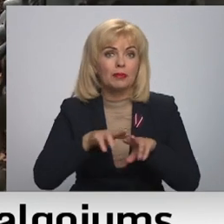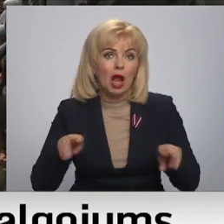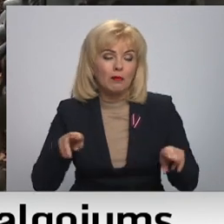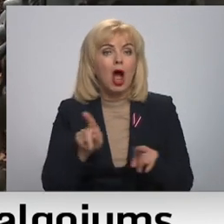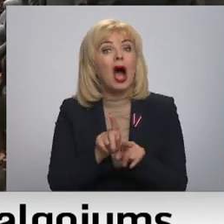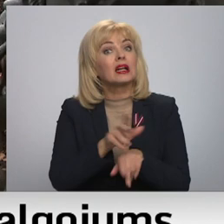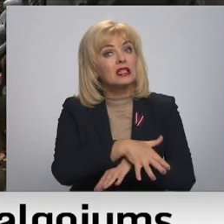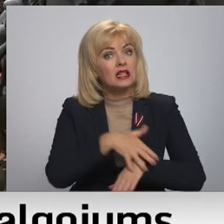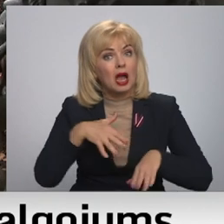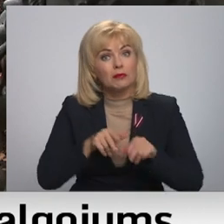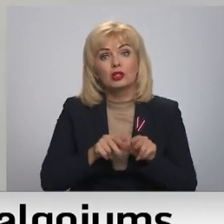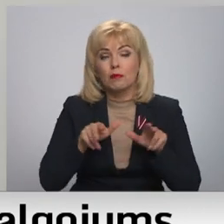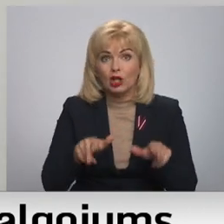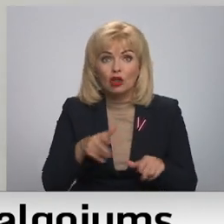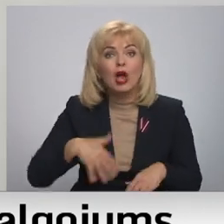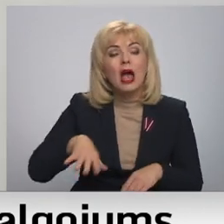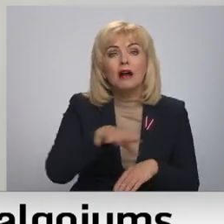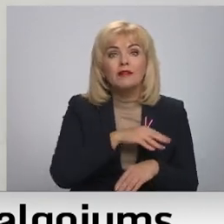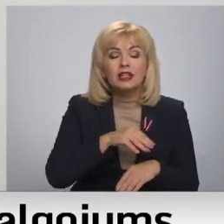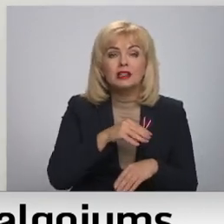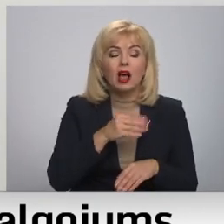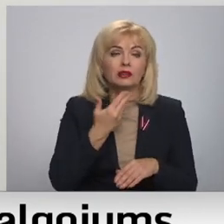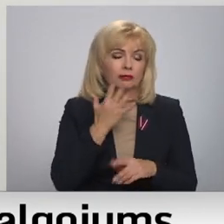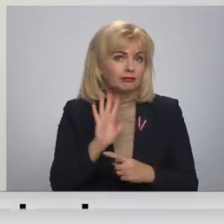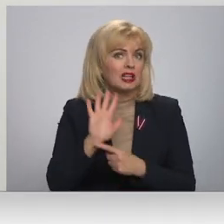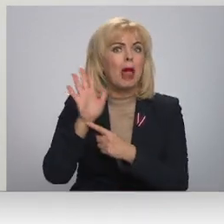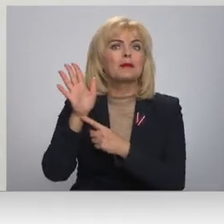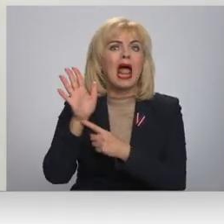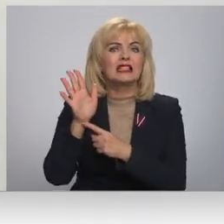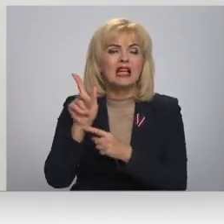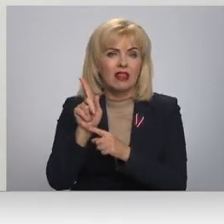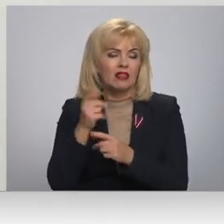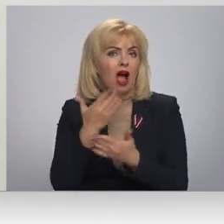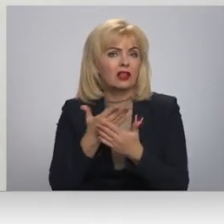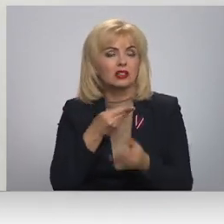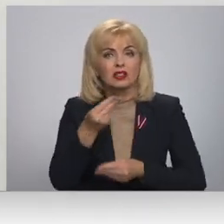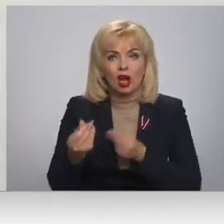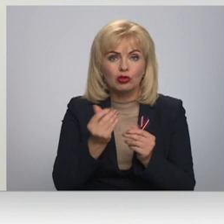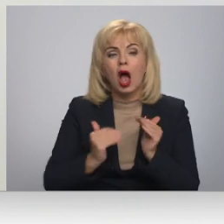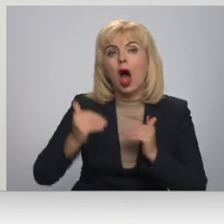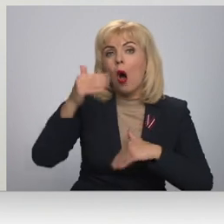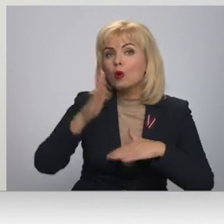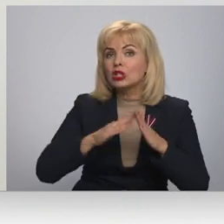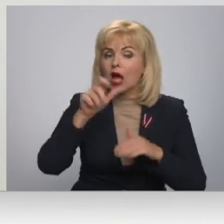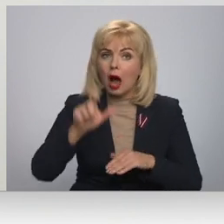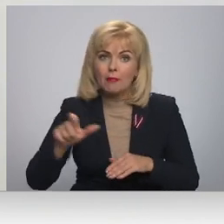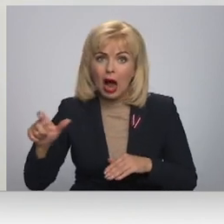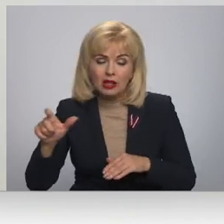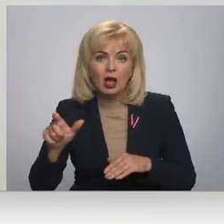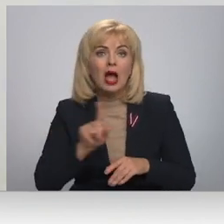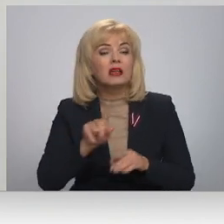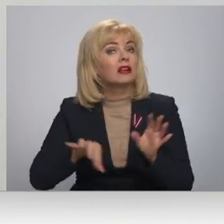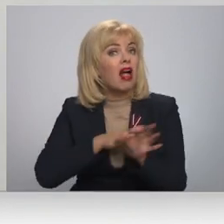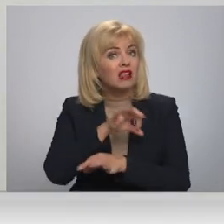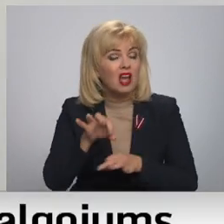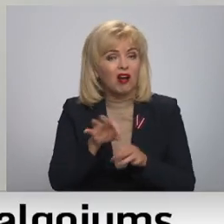Saeimas priekšsēdētājam. Vispār reprezentācijas izdevumi augstā ranga amatpersonā ir lieka